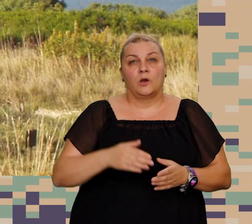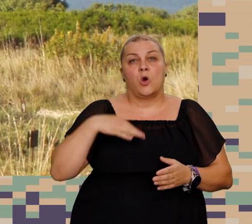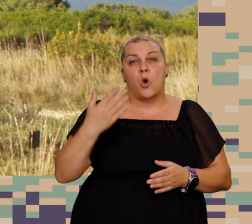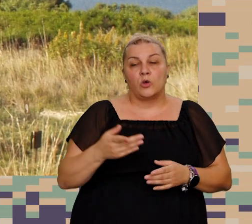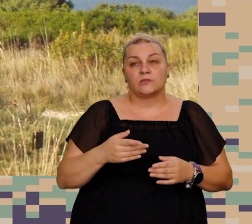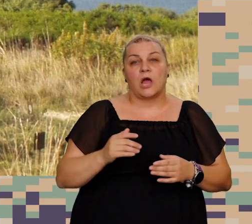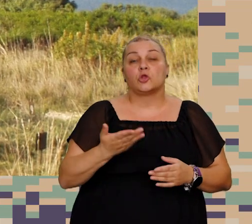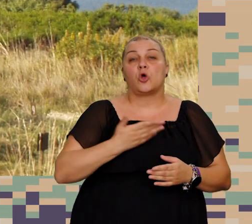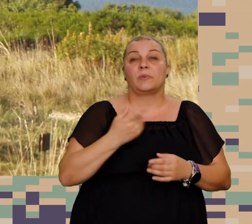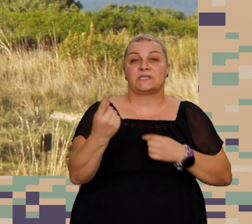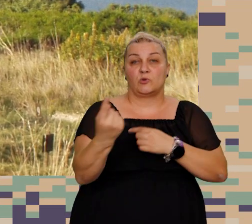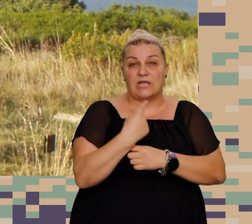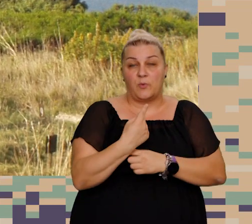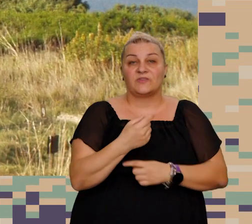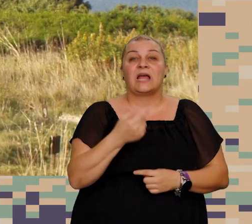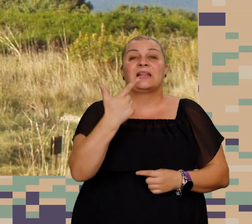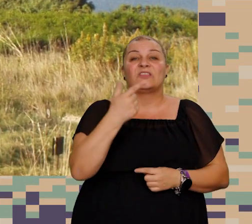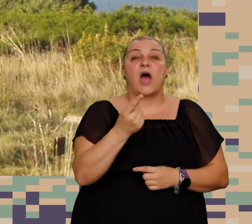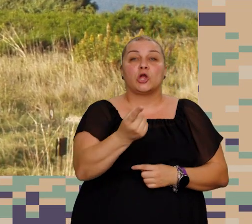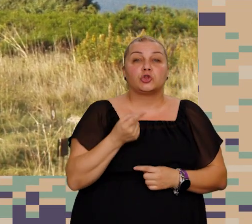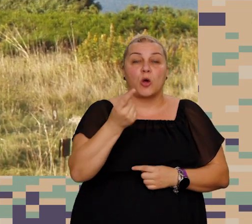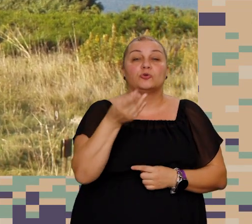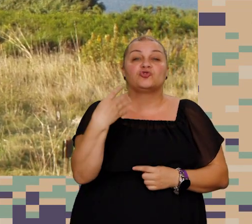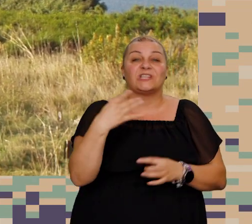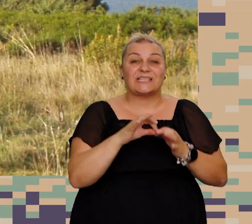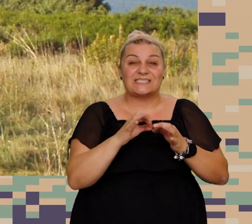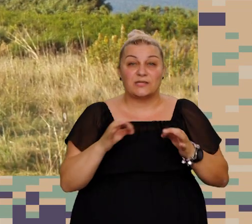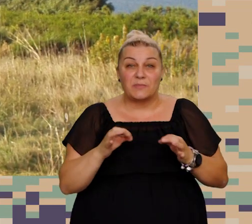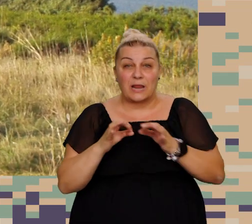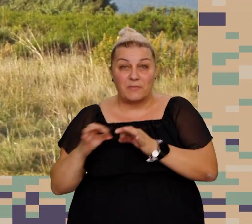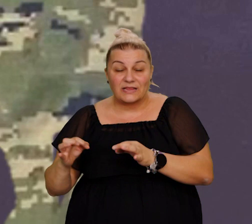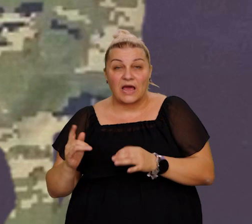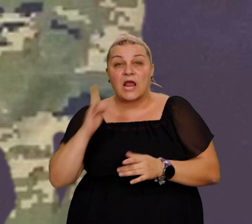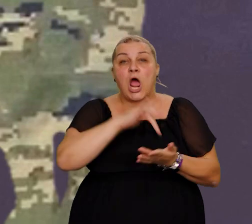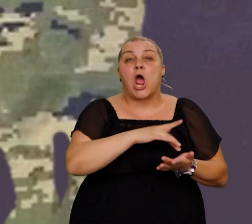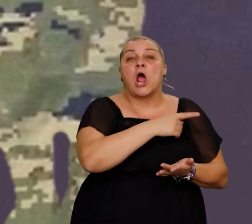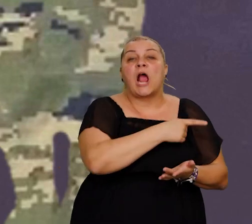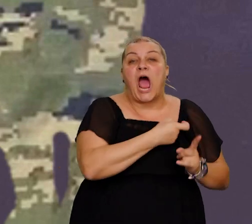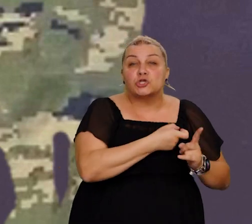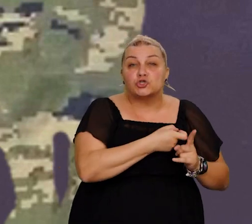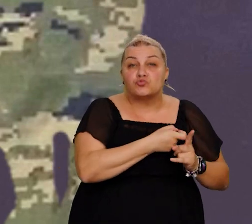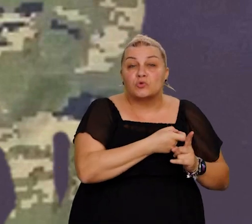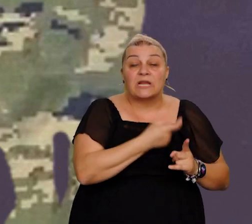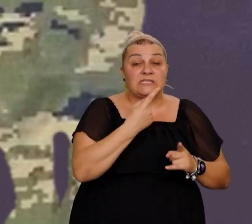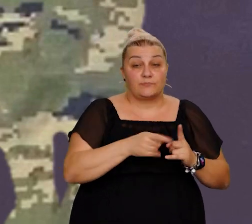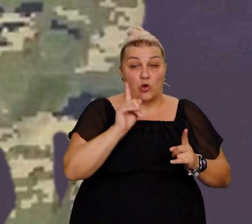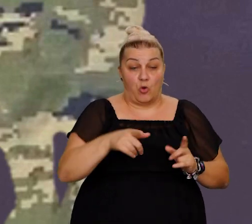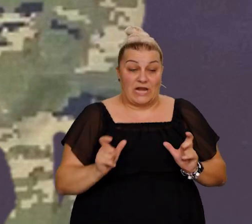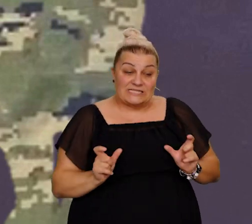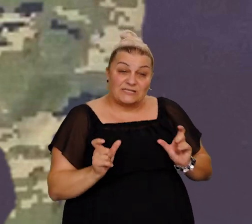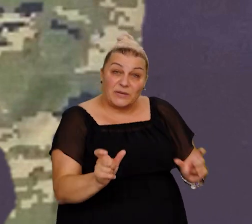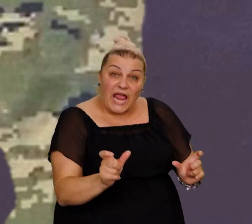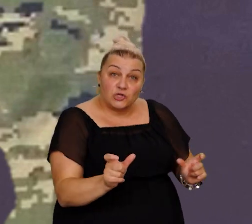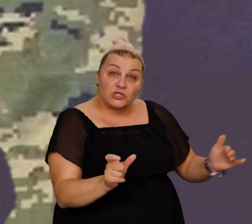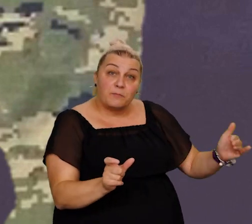Onda je došla zapovijed da idu dva topa 40 mm na Kašune sa zadatkom zapriječavanja morskog prolaza između rta Čijovo i rta